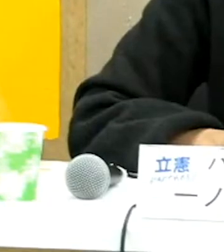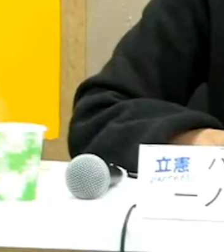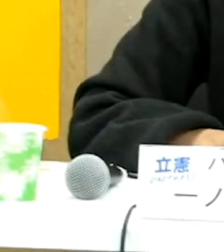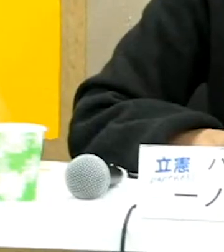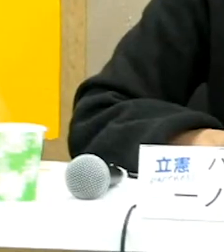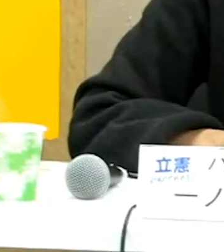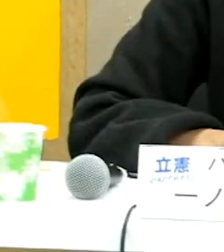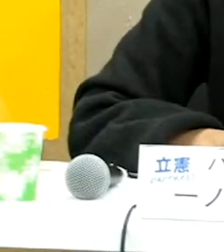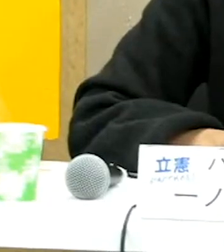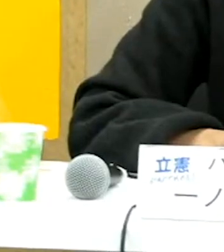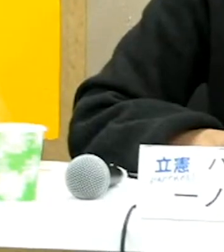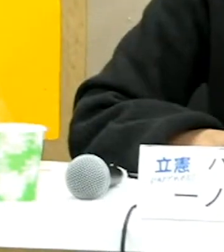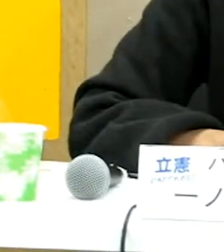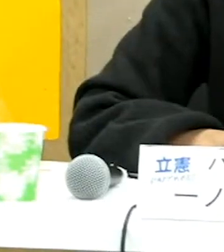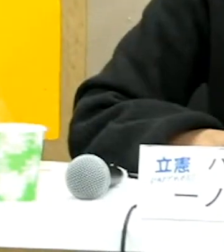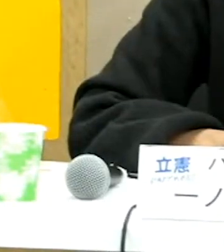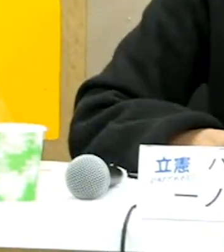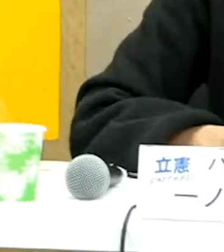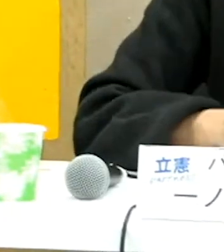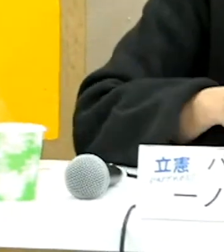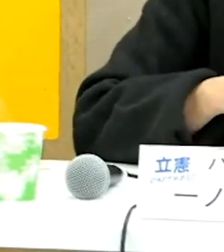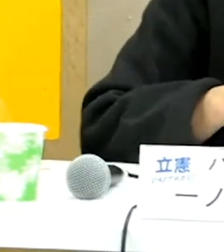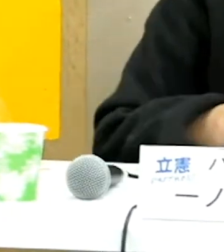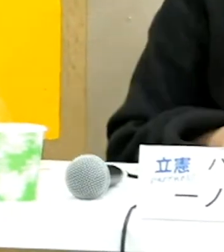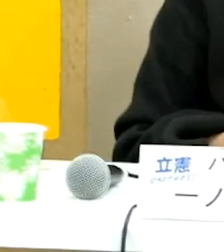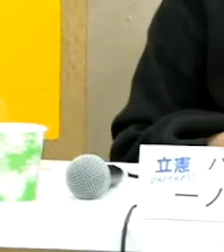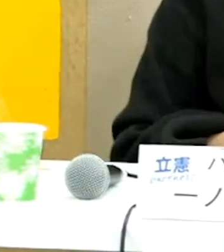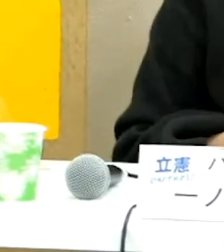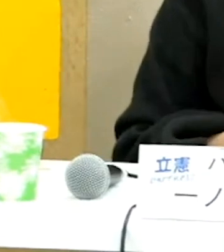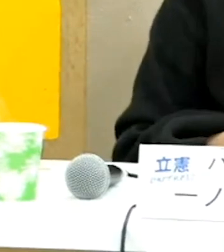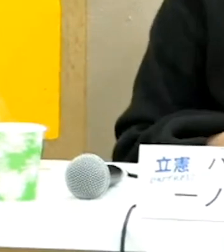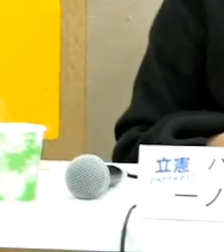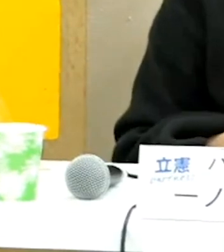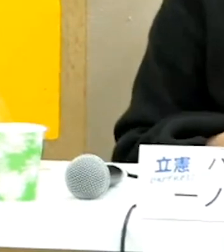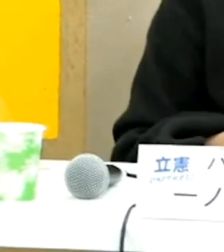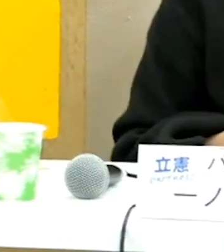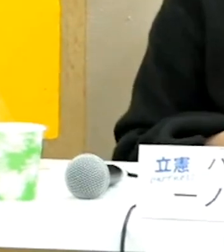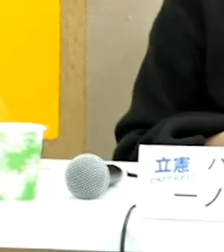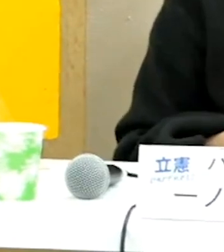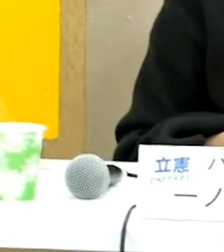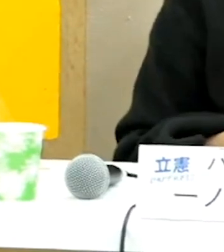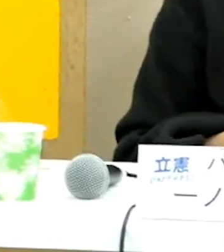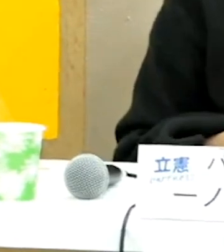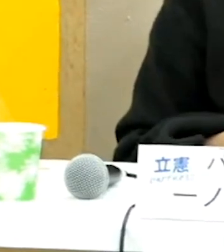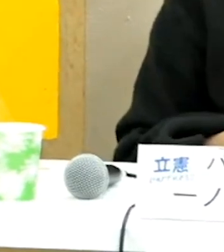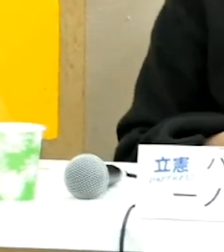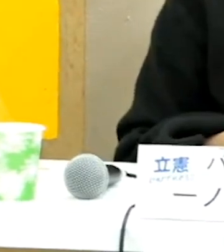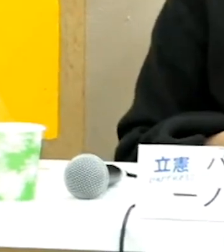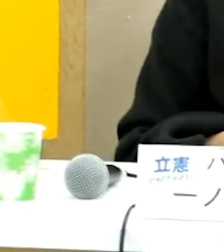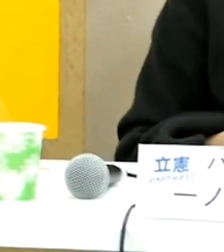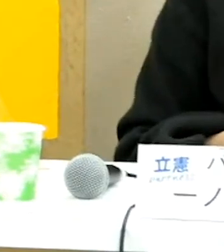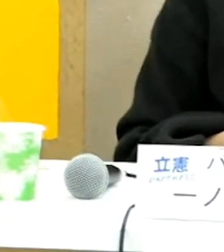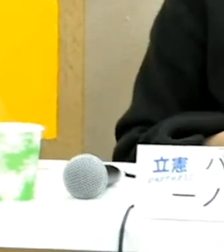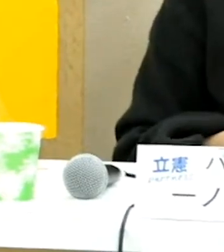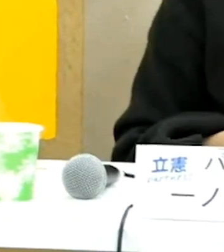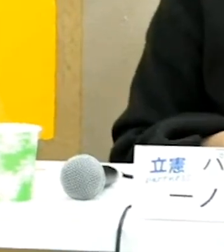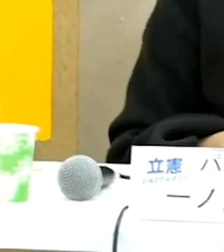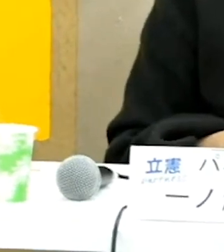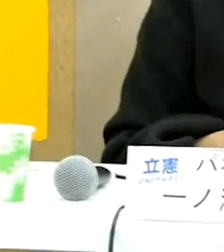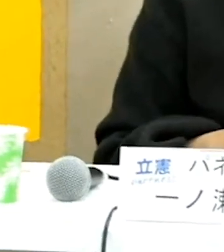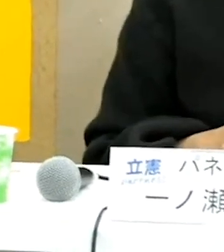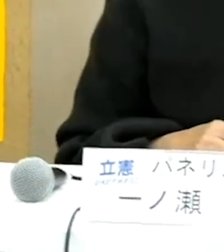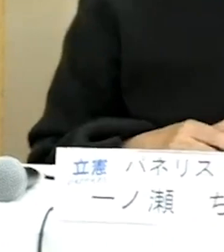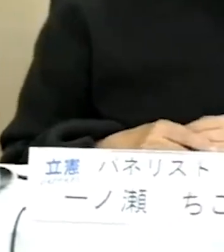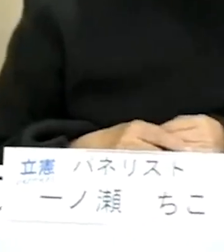いただくパートナーズの皆さんを発言順でご紹介させていただきます東京都在住の一ノ瀬事項さん